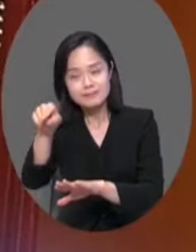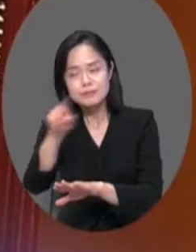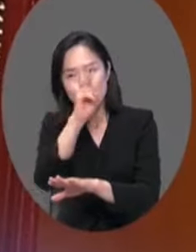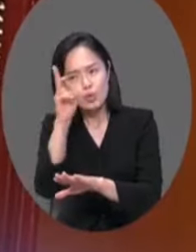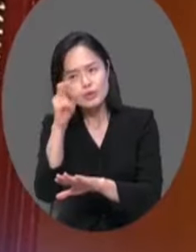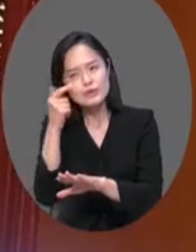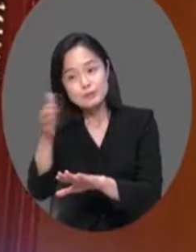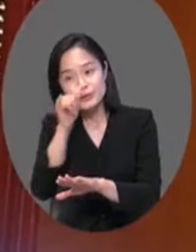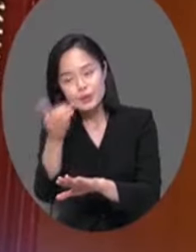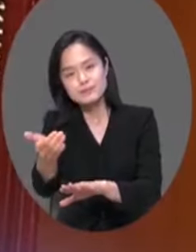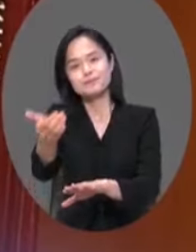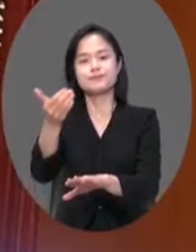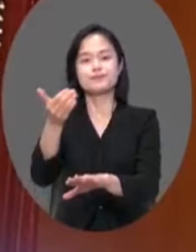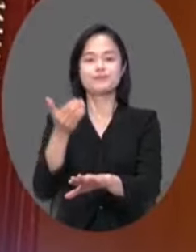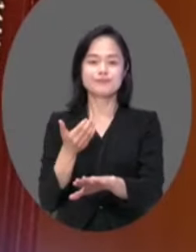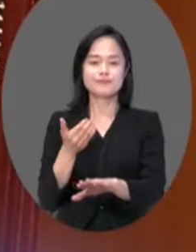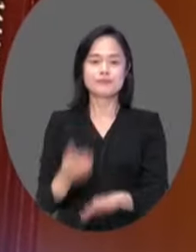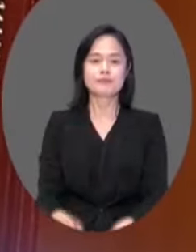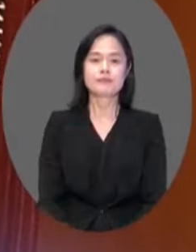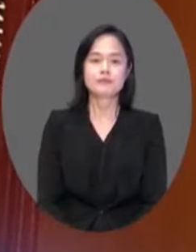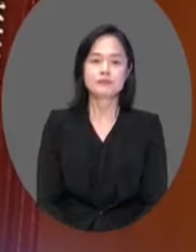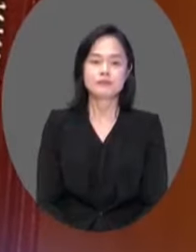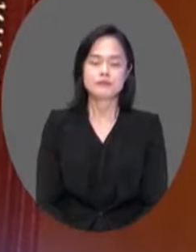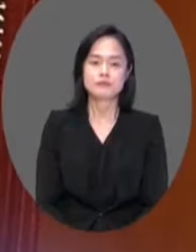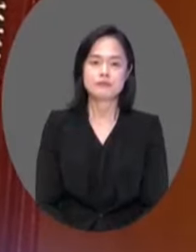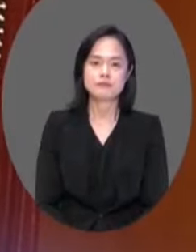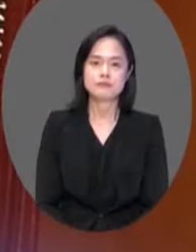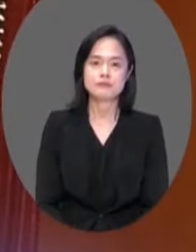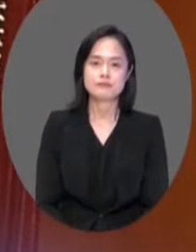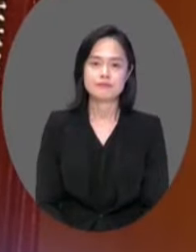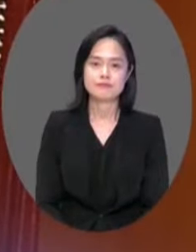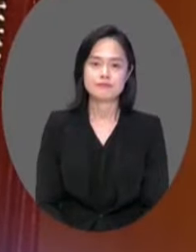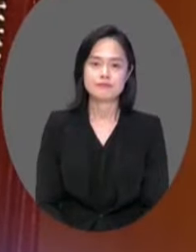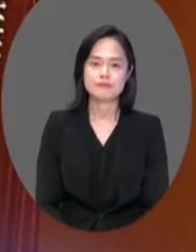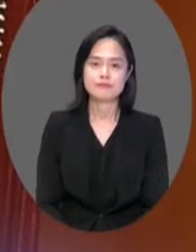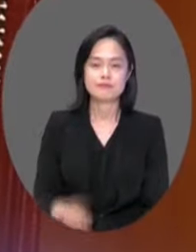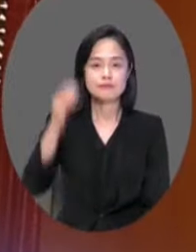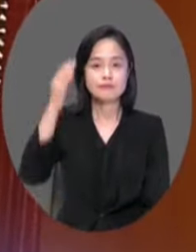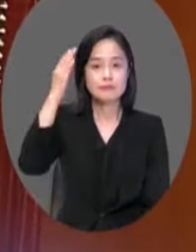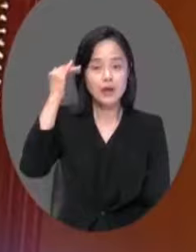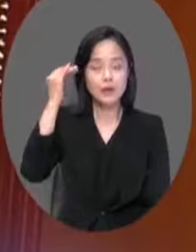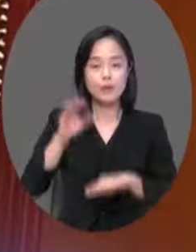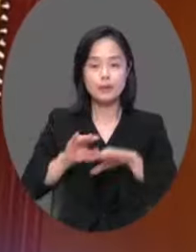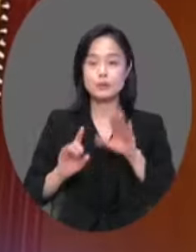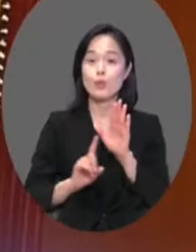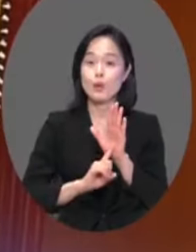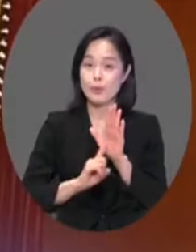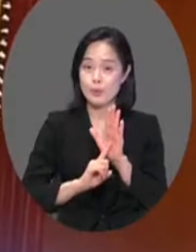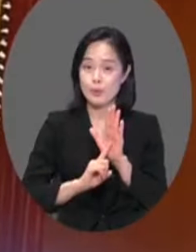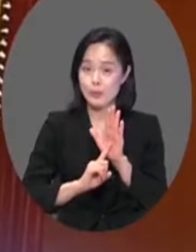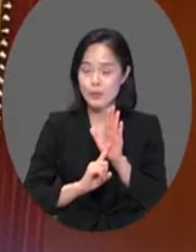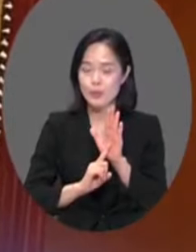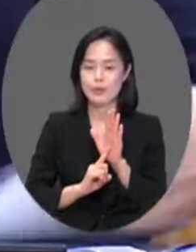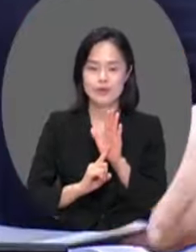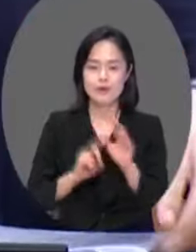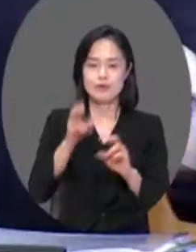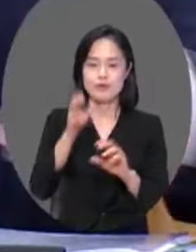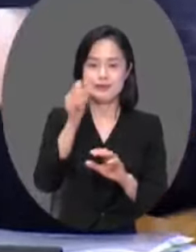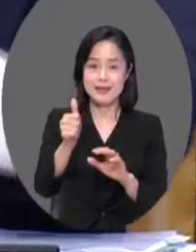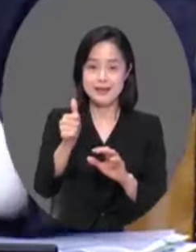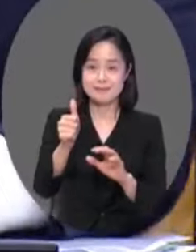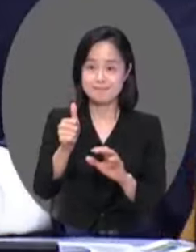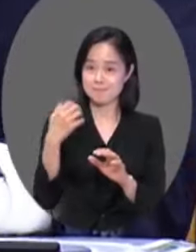드리겠습니다. 예. 우선 코바코 사장 임명되신 거 뒤늦게 축하드립니다. 예.